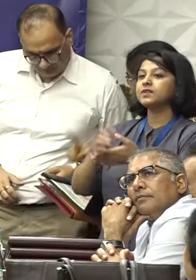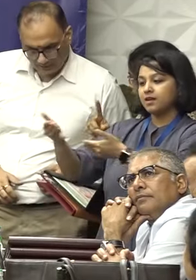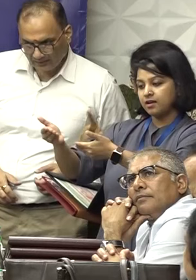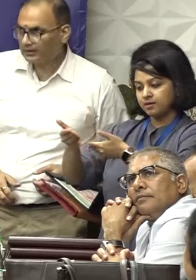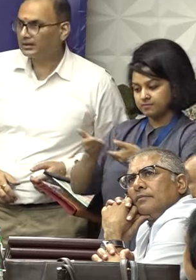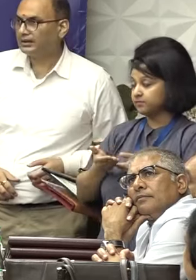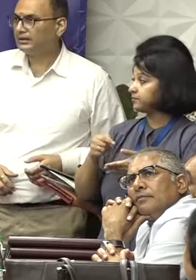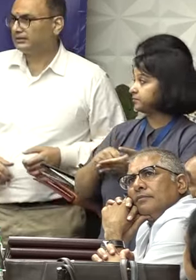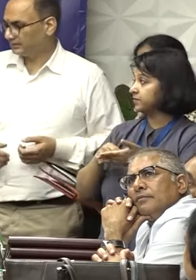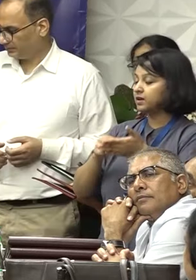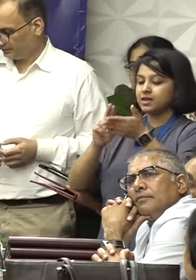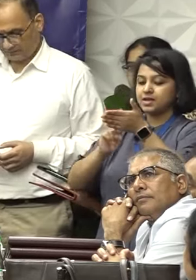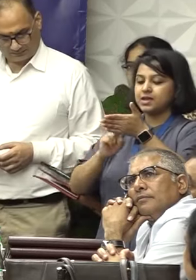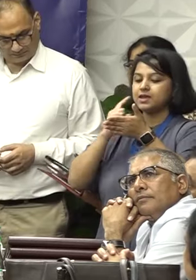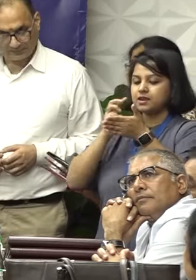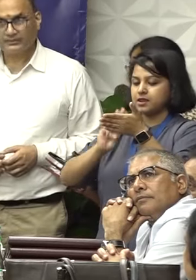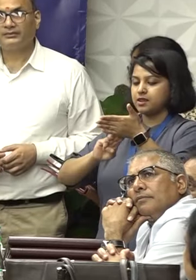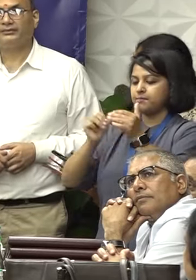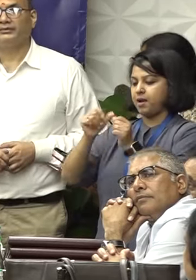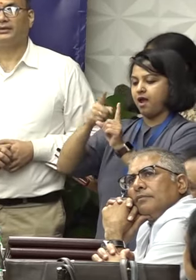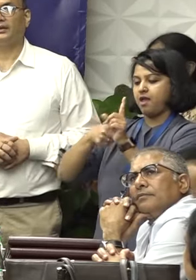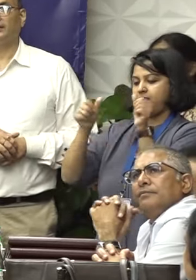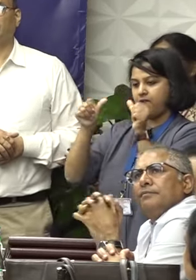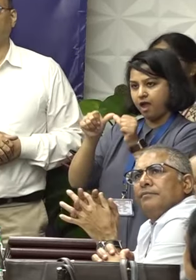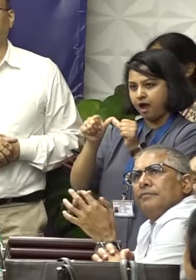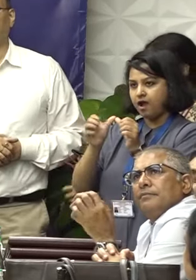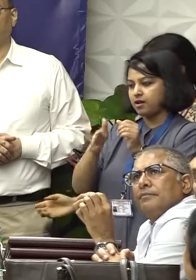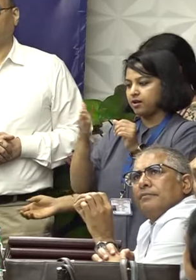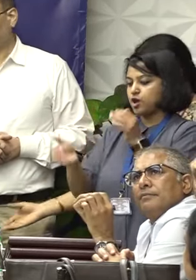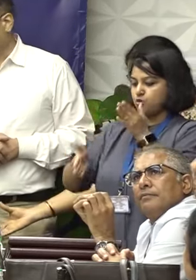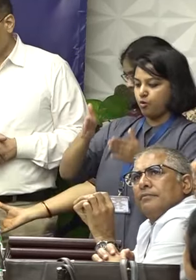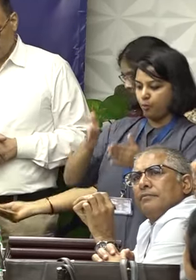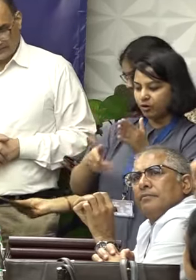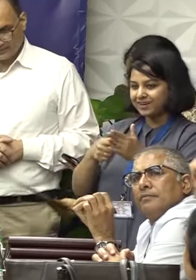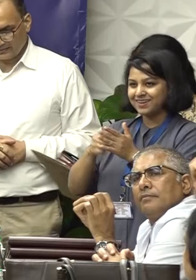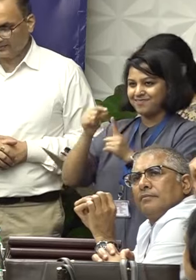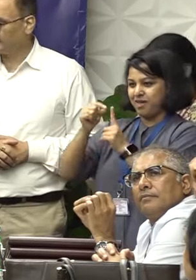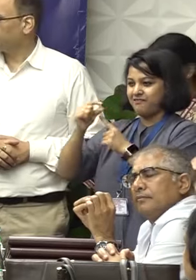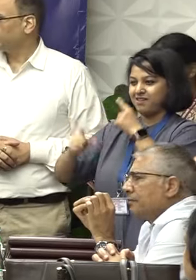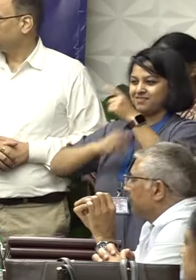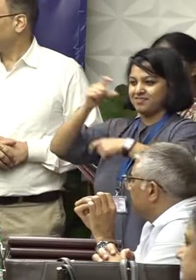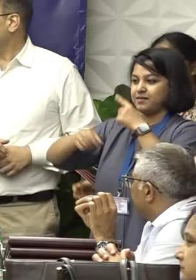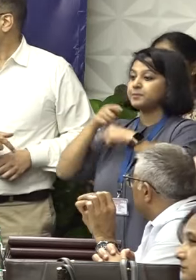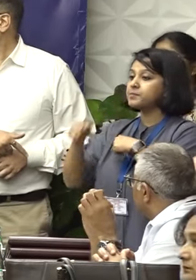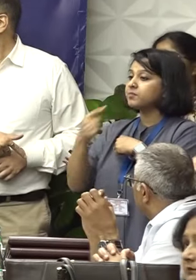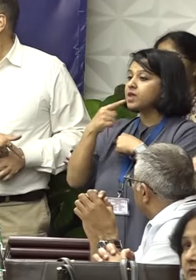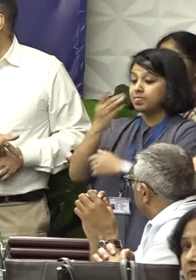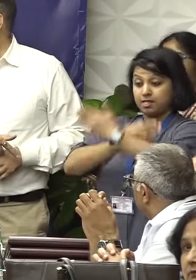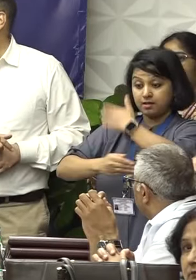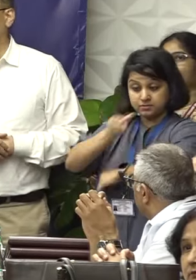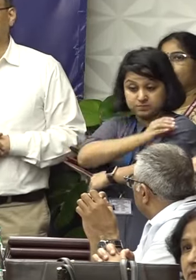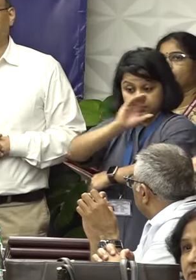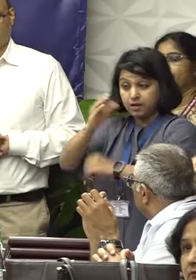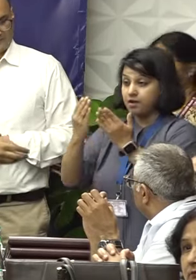आमंत्रित करते हैं निमया रोबोटिक्स प्राइवेट लिमिटेड चेन्नई के प्रतिनिधि को यहाँ मंच पर। दिव्यांगजनों के प्रशिक्षण और पुनर्वास पर